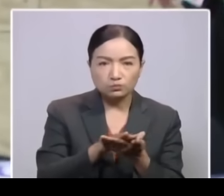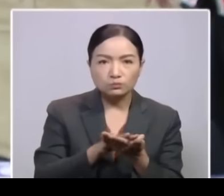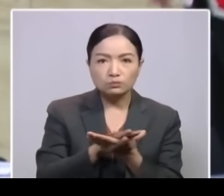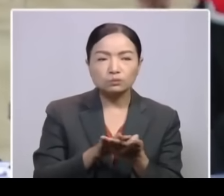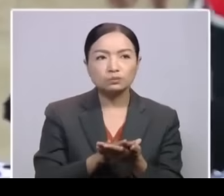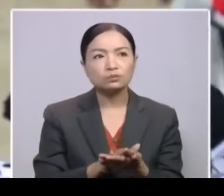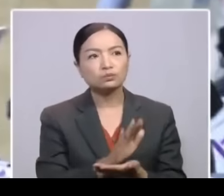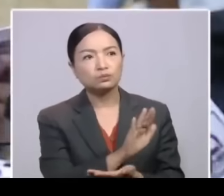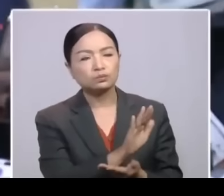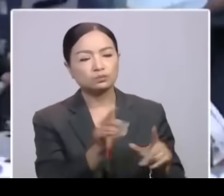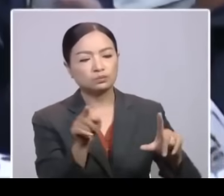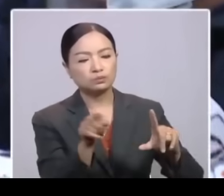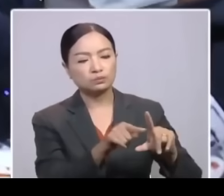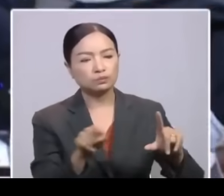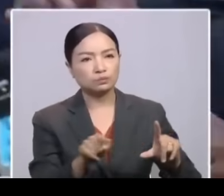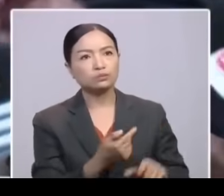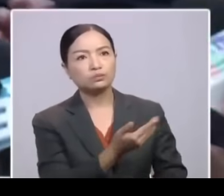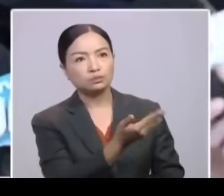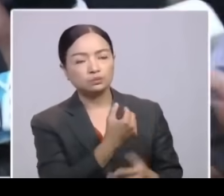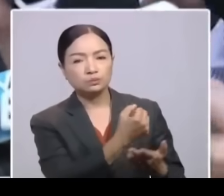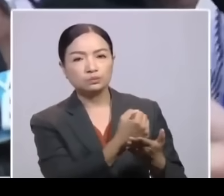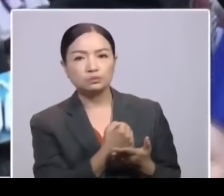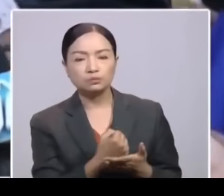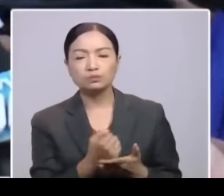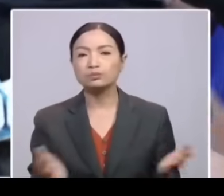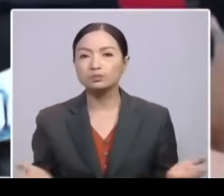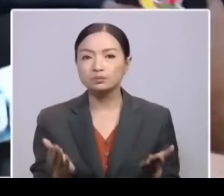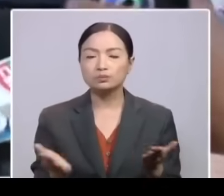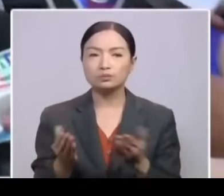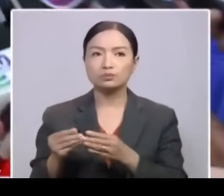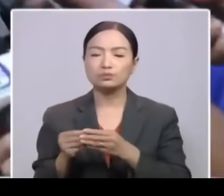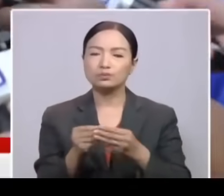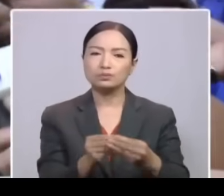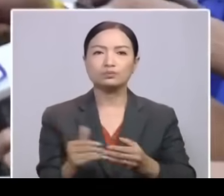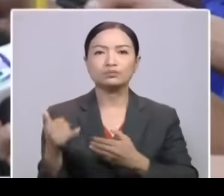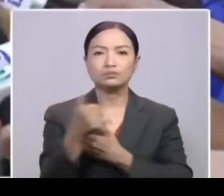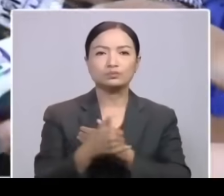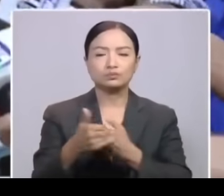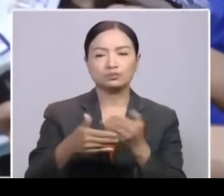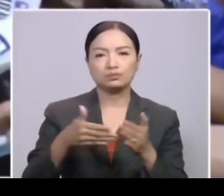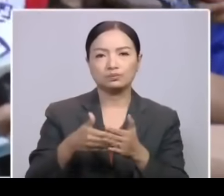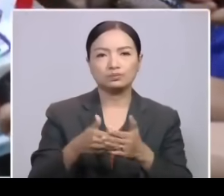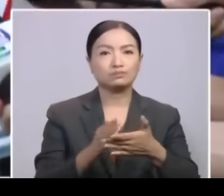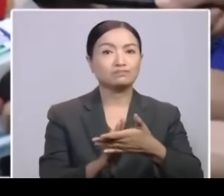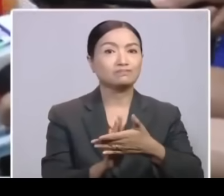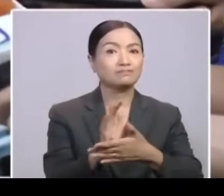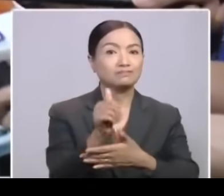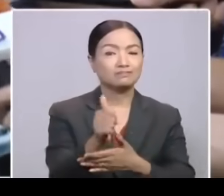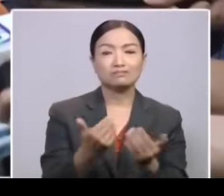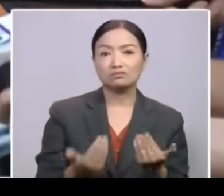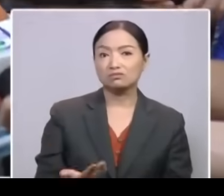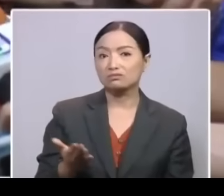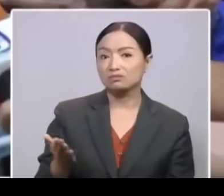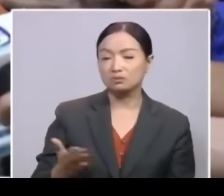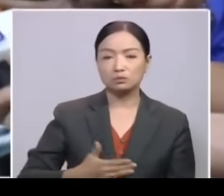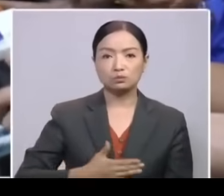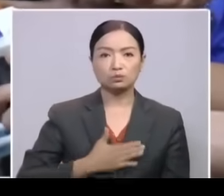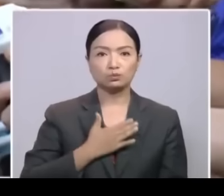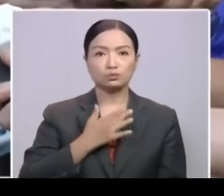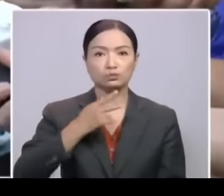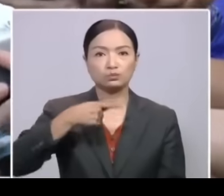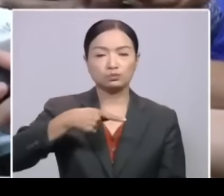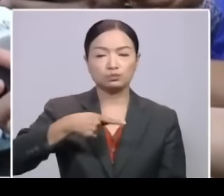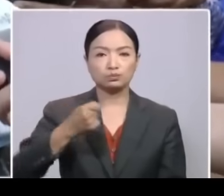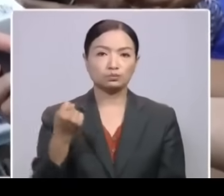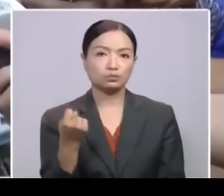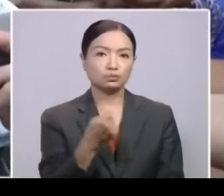จากทางฝั่งก้าวไกลเพื่อจะขอเสียงมาโหวตนำพาประเทศฝ่าวิกฤตไปซึ่งวันนี้คุณภูมิทำเวชยรองหัวหน้า